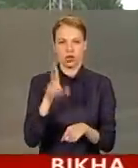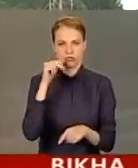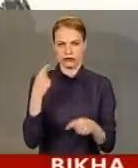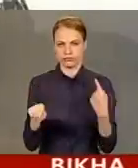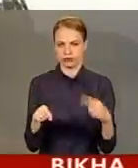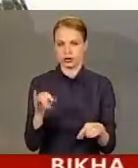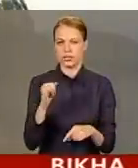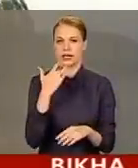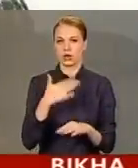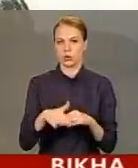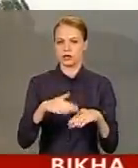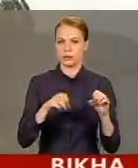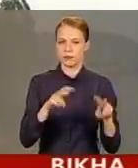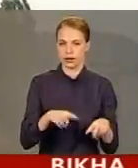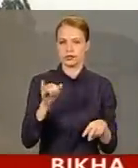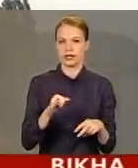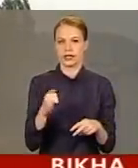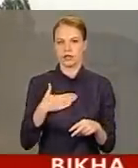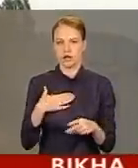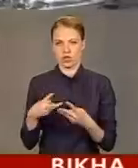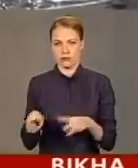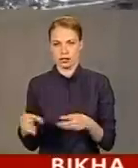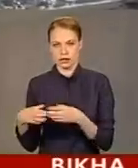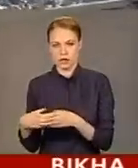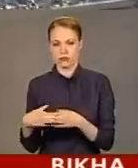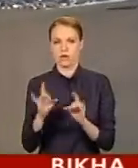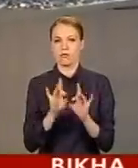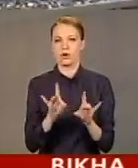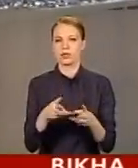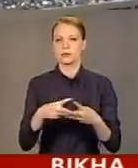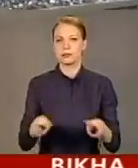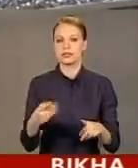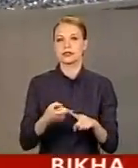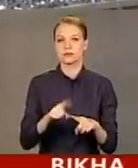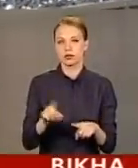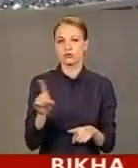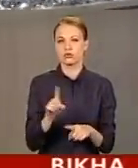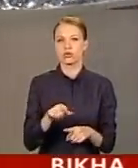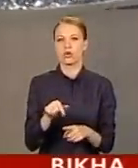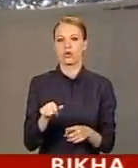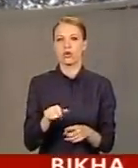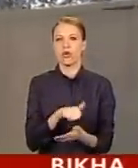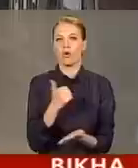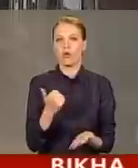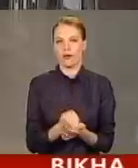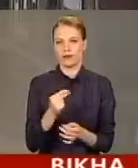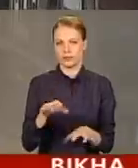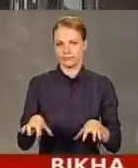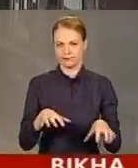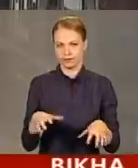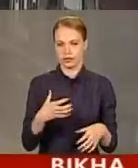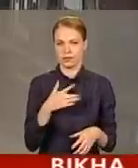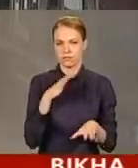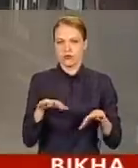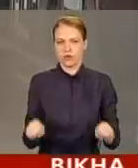цифри і іноземних фахівців, і профільного міністерства, пояснював міністр тим, що головний монополіст, приватна фірма